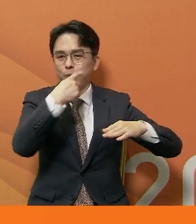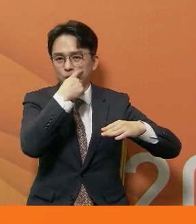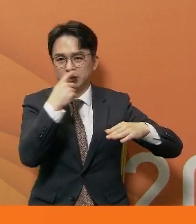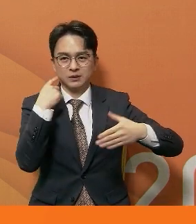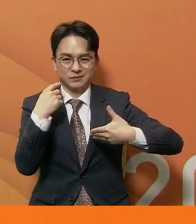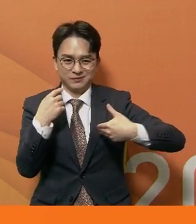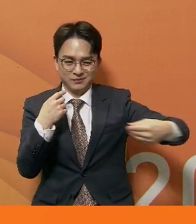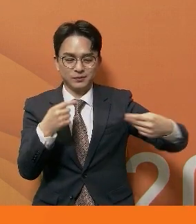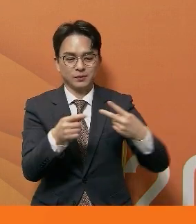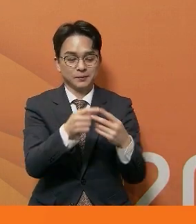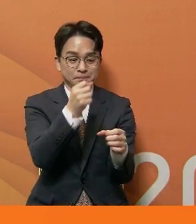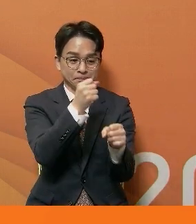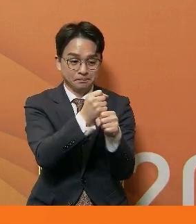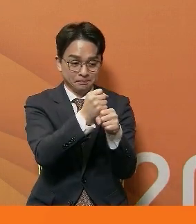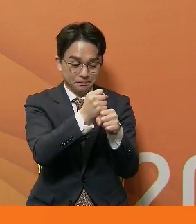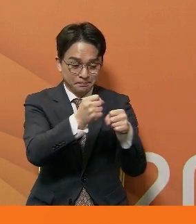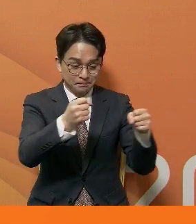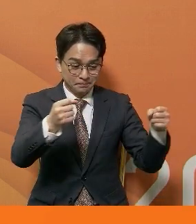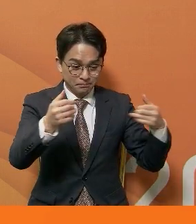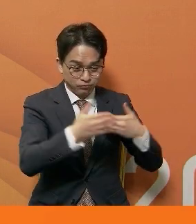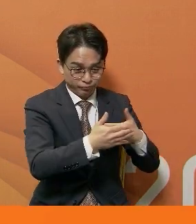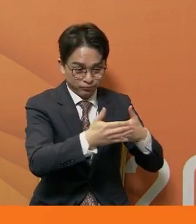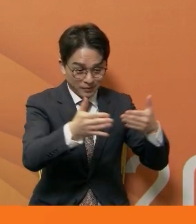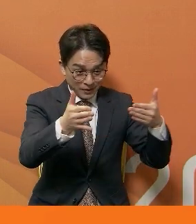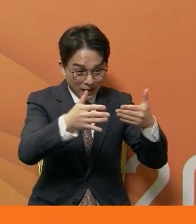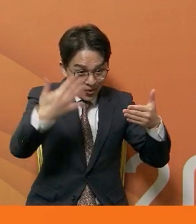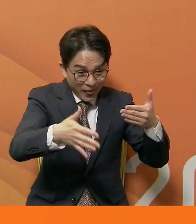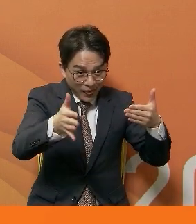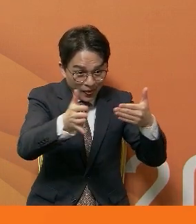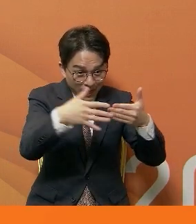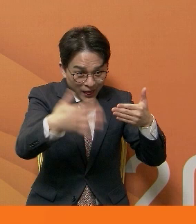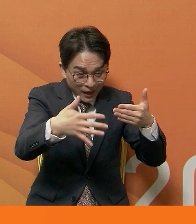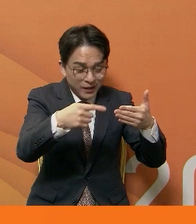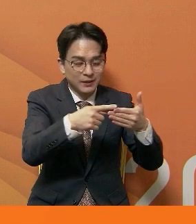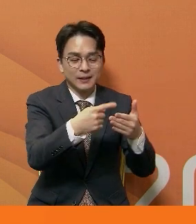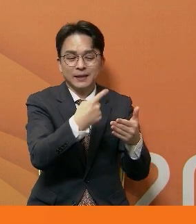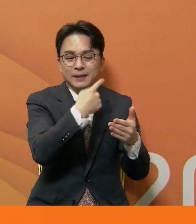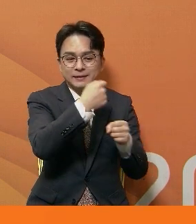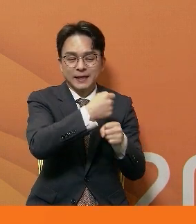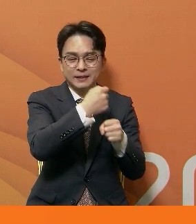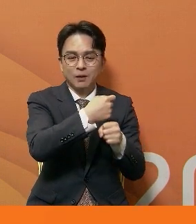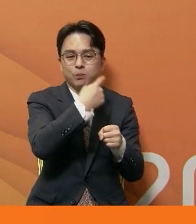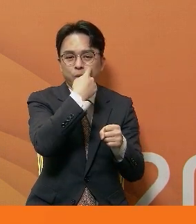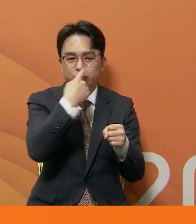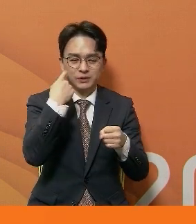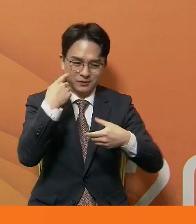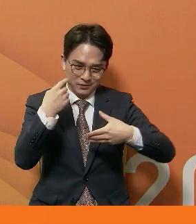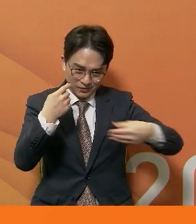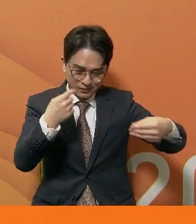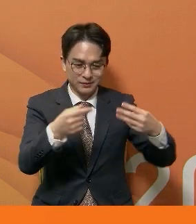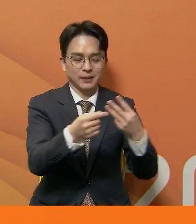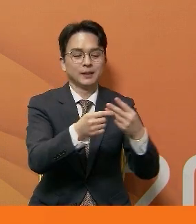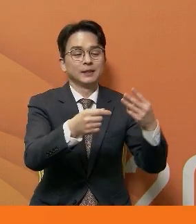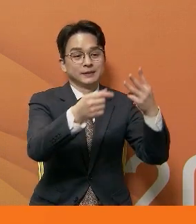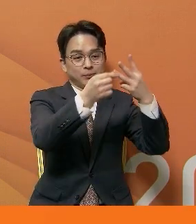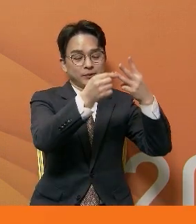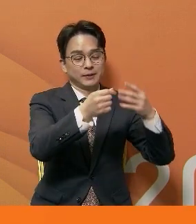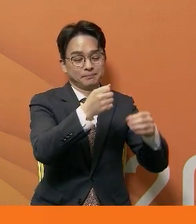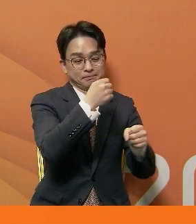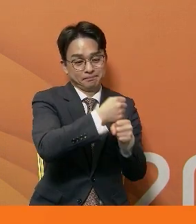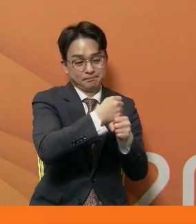아직 제작이 완성되진 않았다 그러면 제작보증 상품을 저희가 추천을 드릴 거고 완성 후에 지금